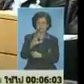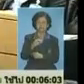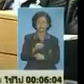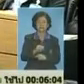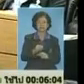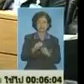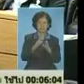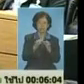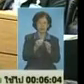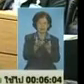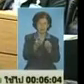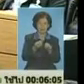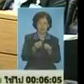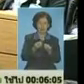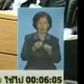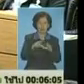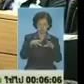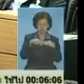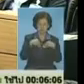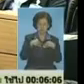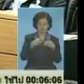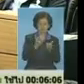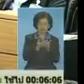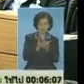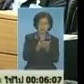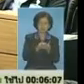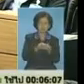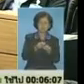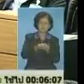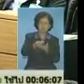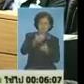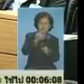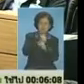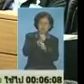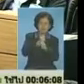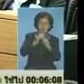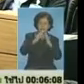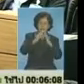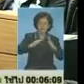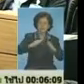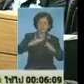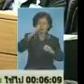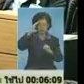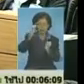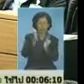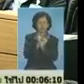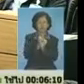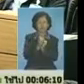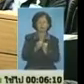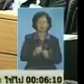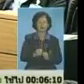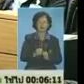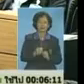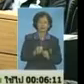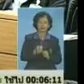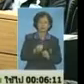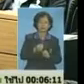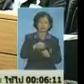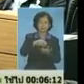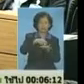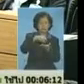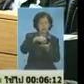ขอรับความเห็นชอบราคาและขออนุมัติจ้างก่อสร้างโครงการอาคารที่ทำการสถานีตำรวจทดแทนนะครับเรียนผบ.ตร.วงเล็